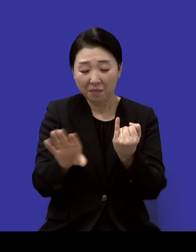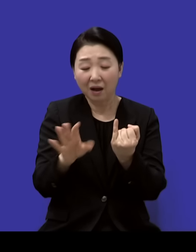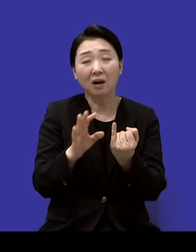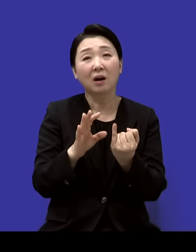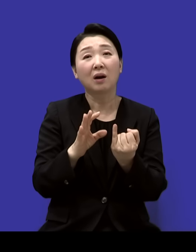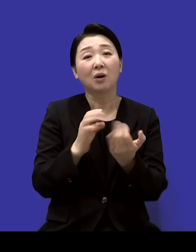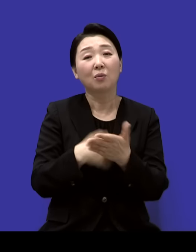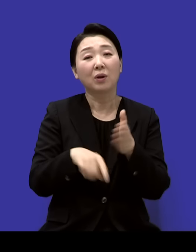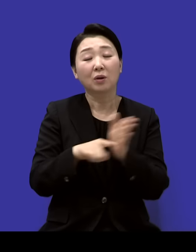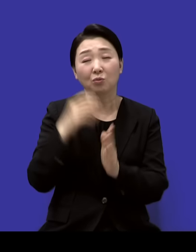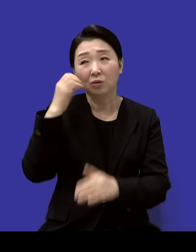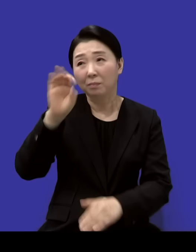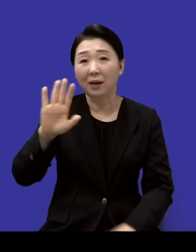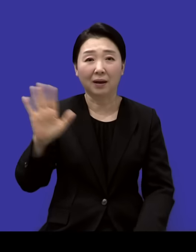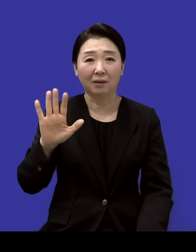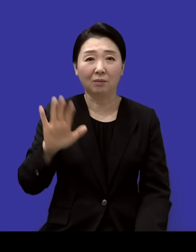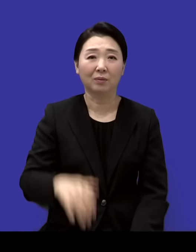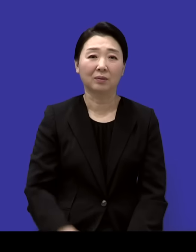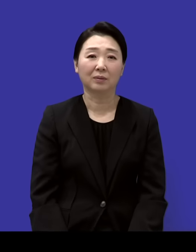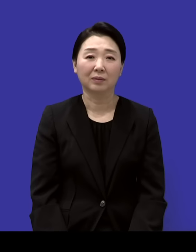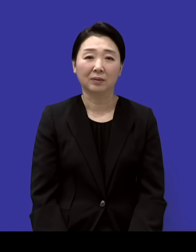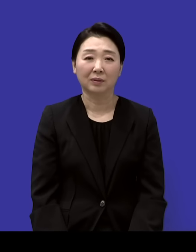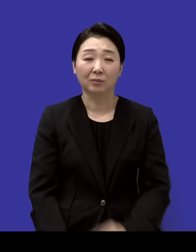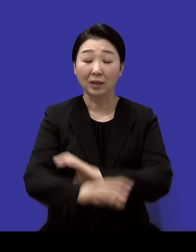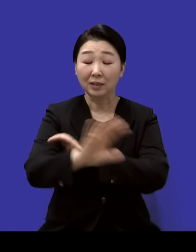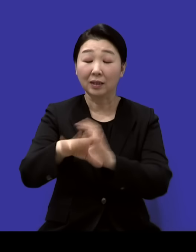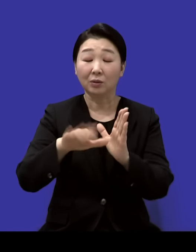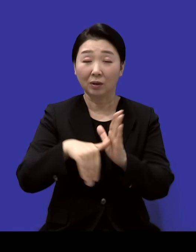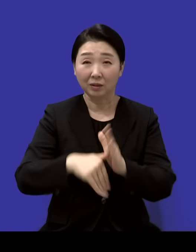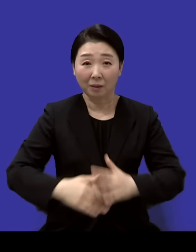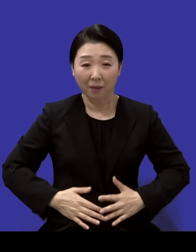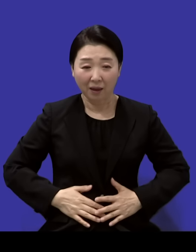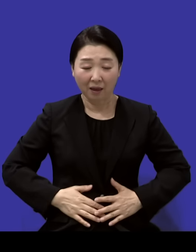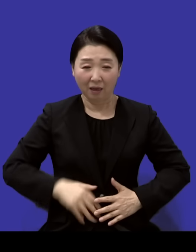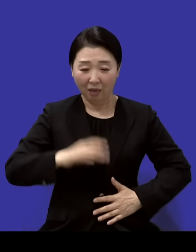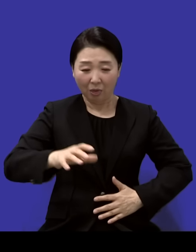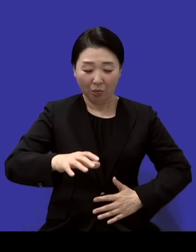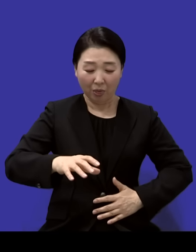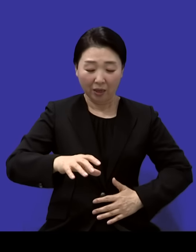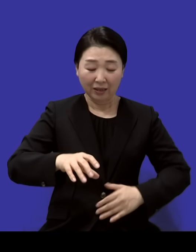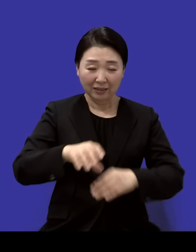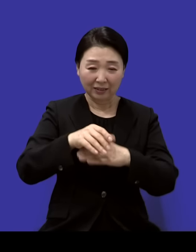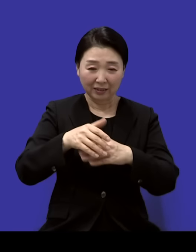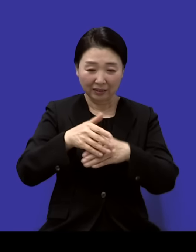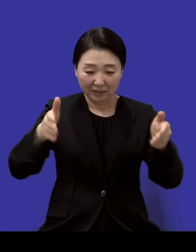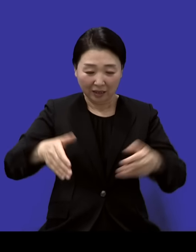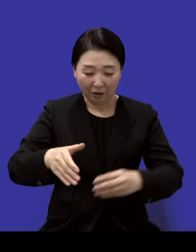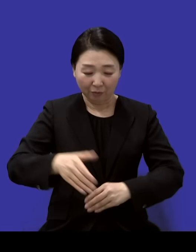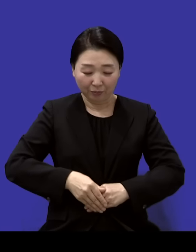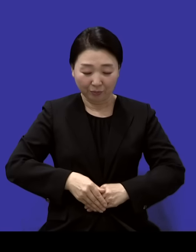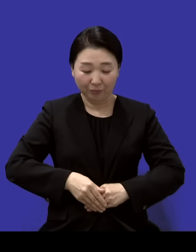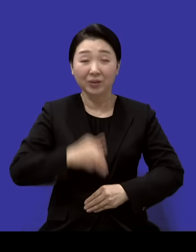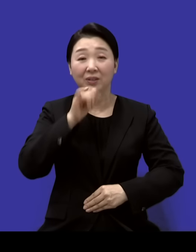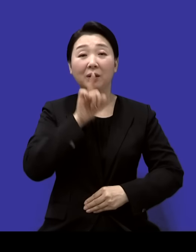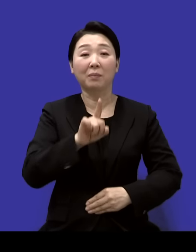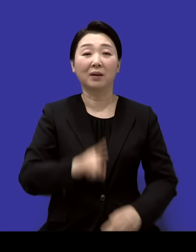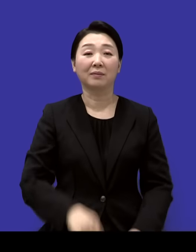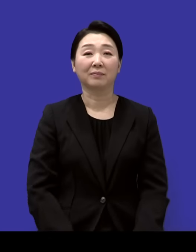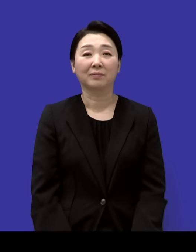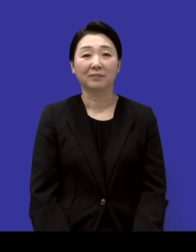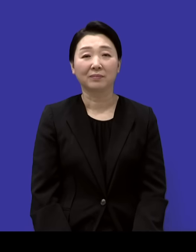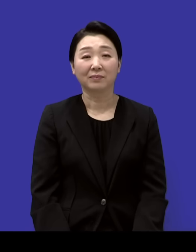임신했을 때 아무에게도 얘기하지 않고 세탁기 돌아갈 때 배에 대고 있었다. 그러니까 이게 저희 엄마 캐릭터죠. 이런 굳이 안 해도 되는 그 얘기를 왜